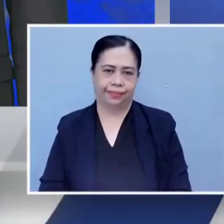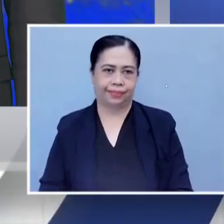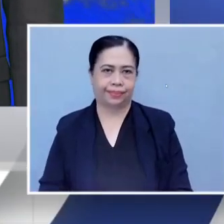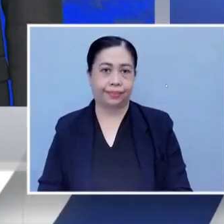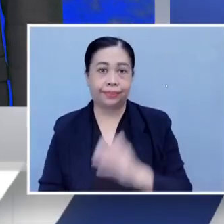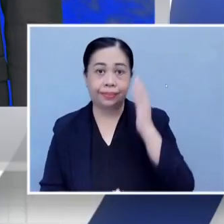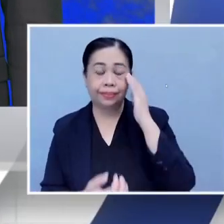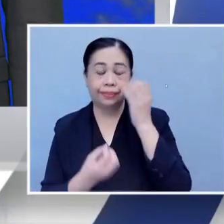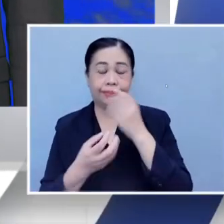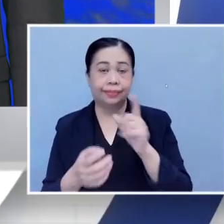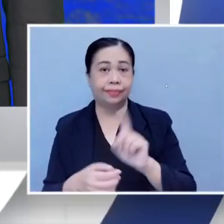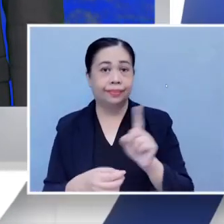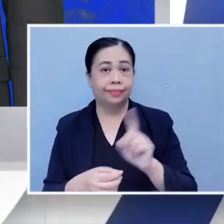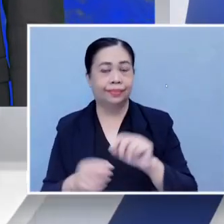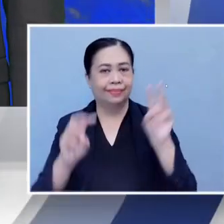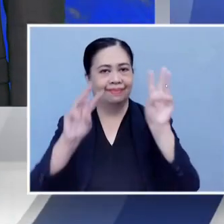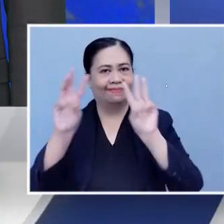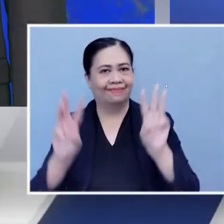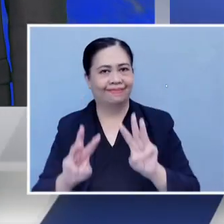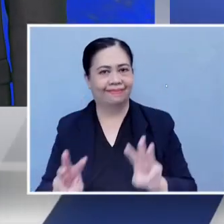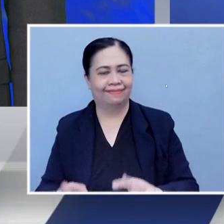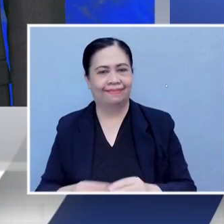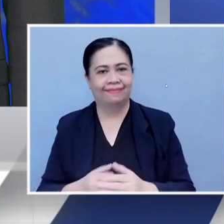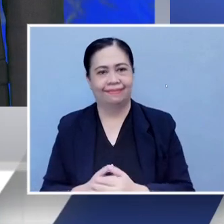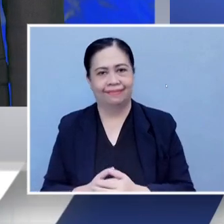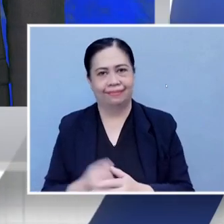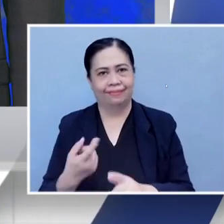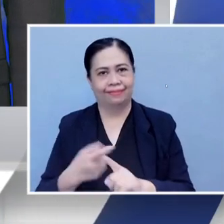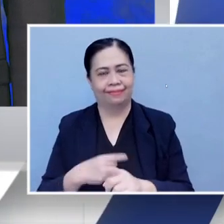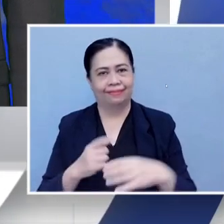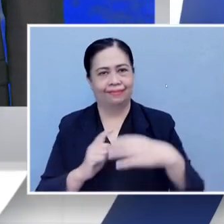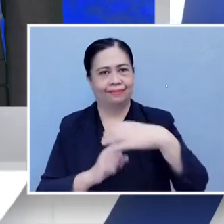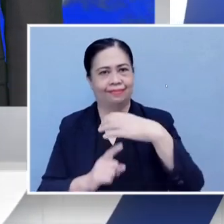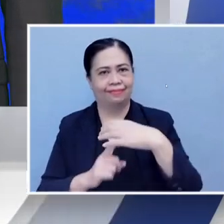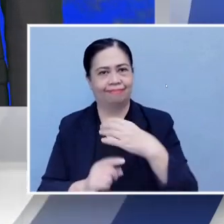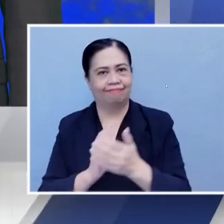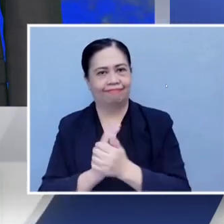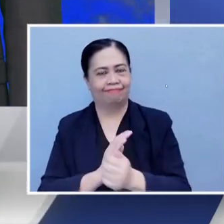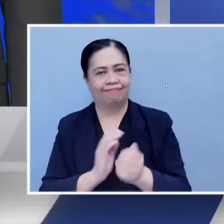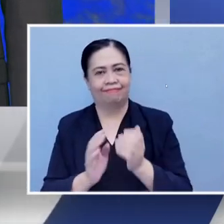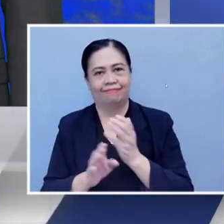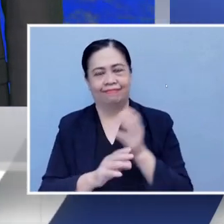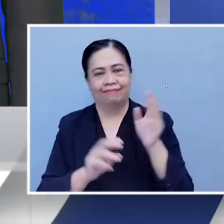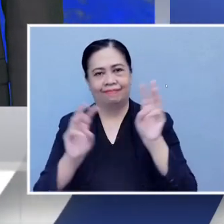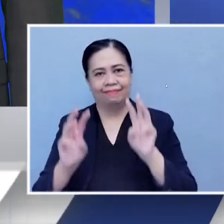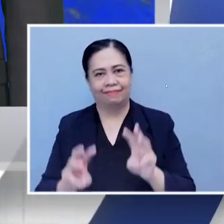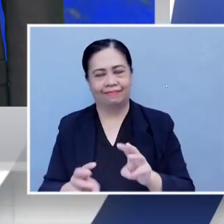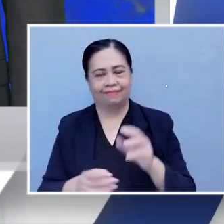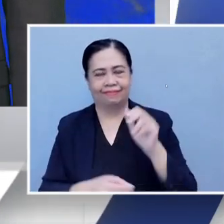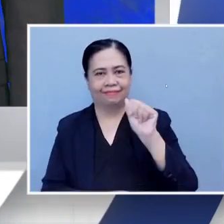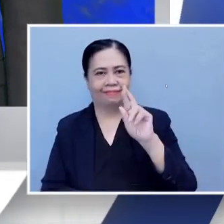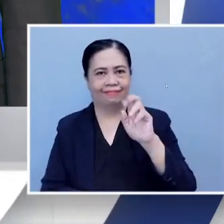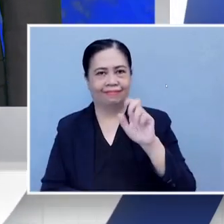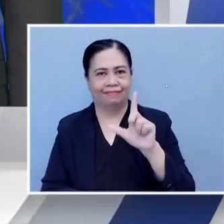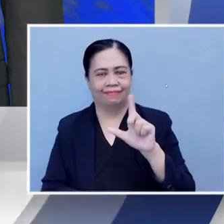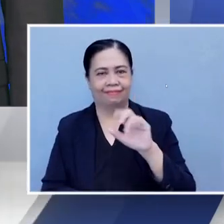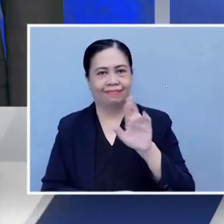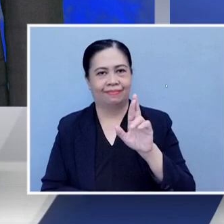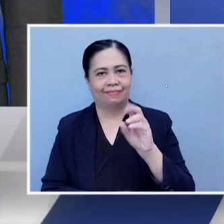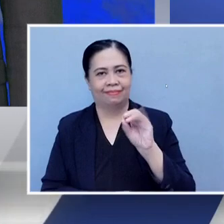Alamin po natin ang magiging lagay ng panahon mula kay ABS-CBN resident meteorologist Ariel Rojas. So